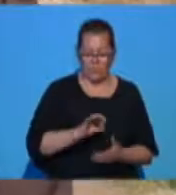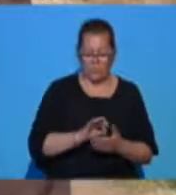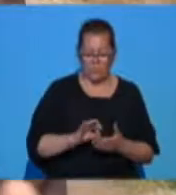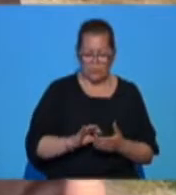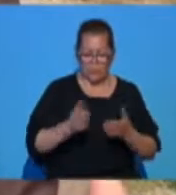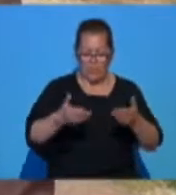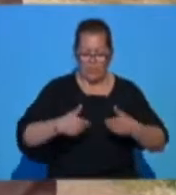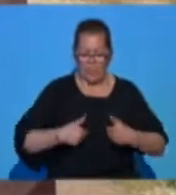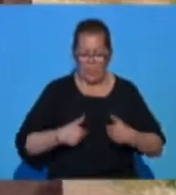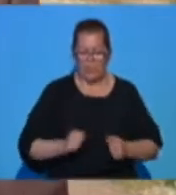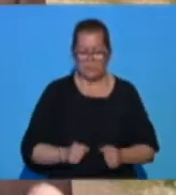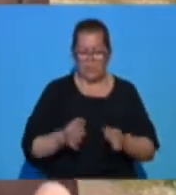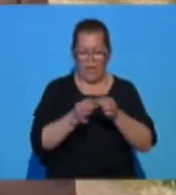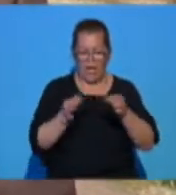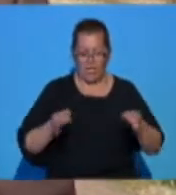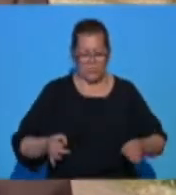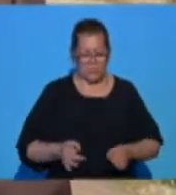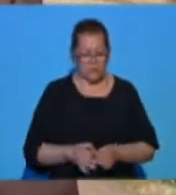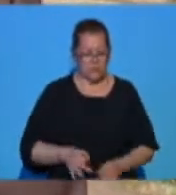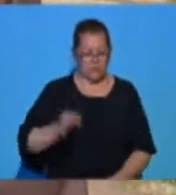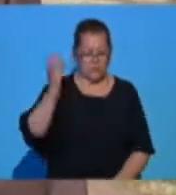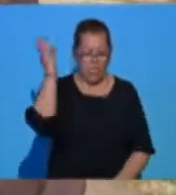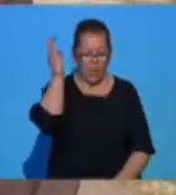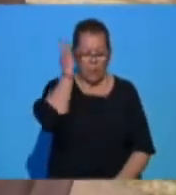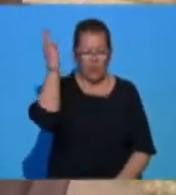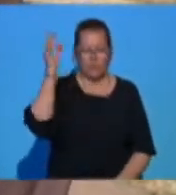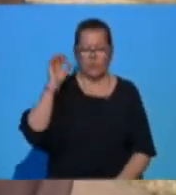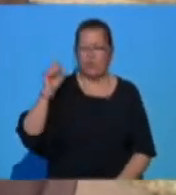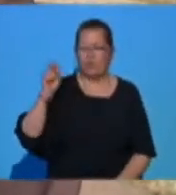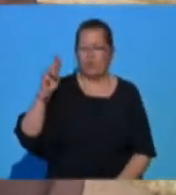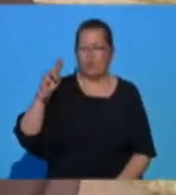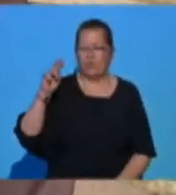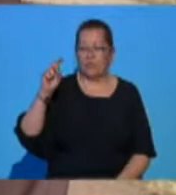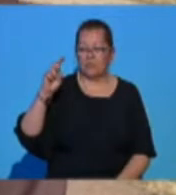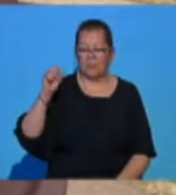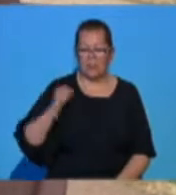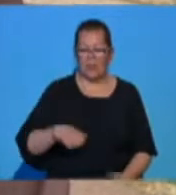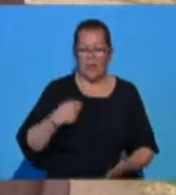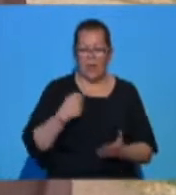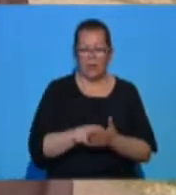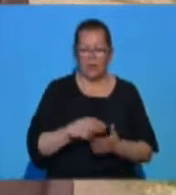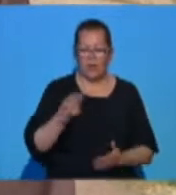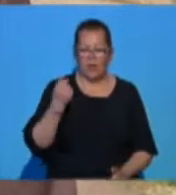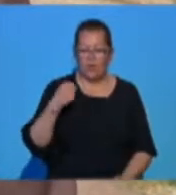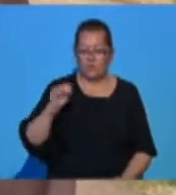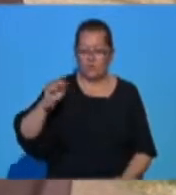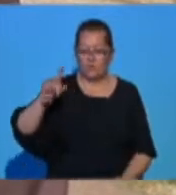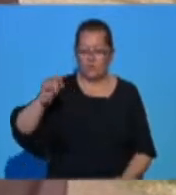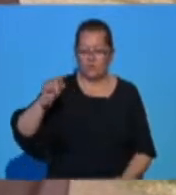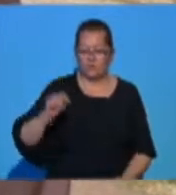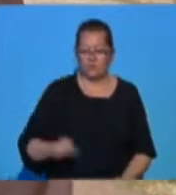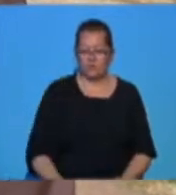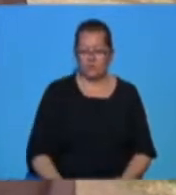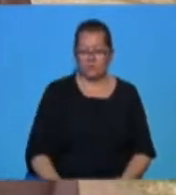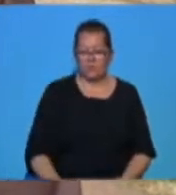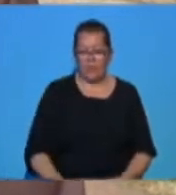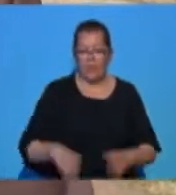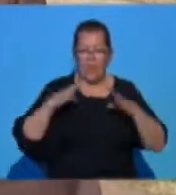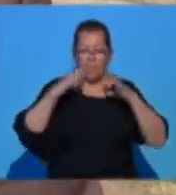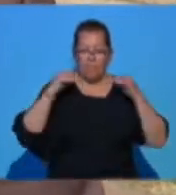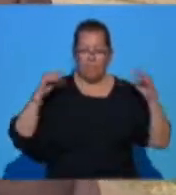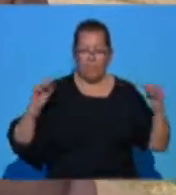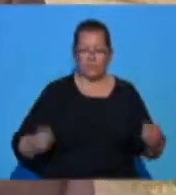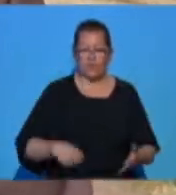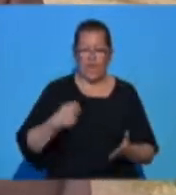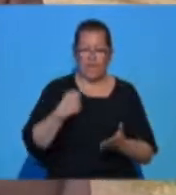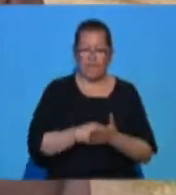refuzată. Din informațiile pe care le am de la un coleg de la Oradea, el a primit o adeverință din care a plătit 820 de lei. Ori mi se pare enorm de mult